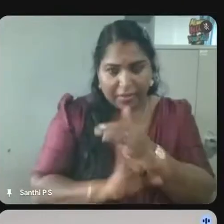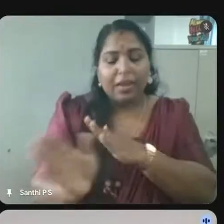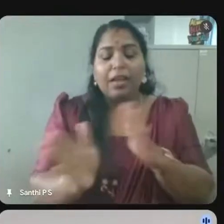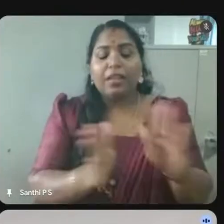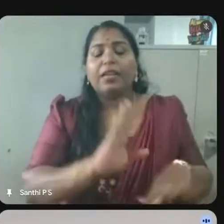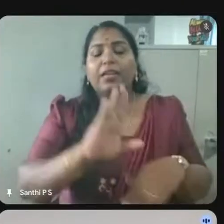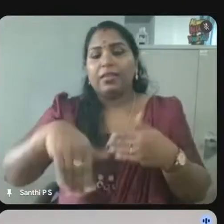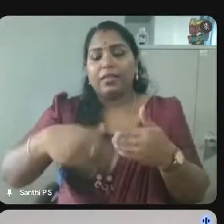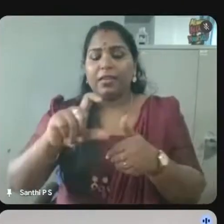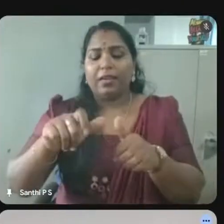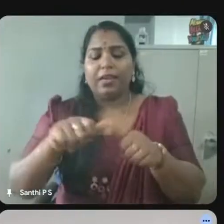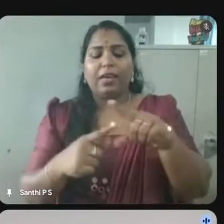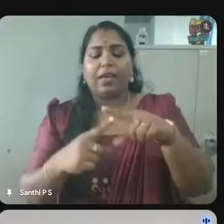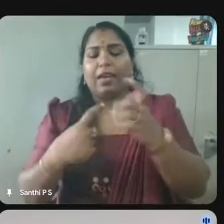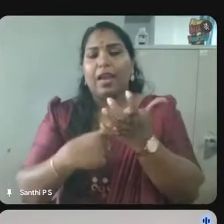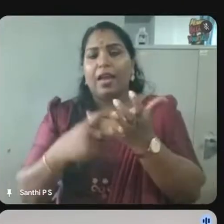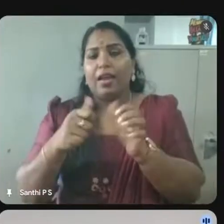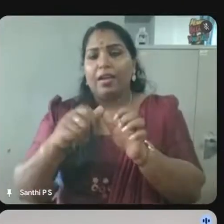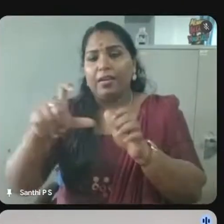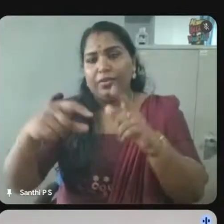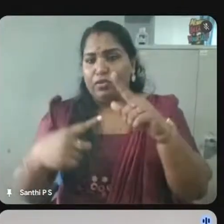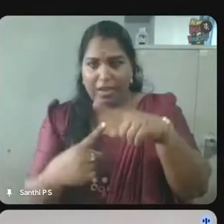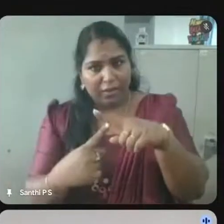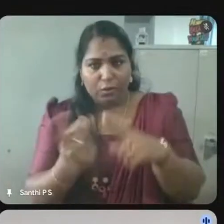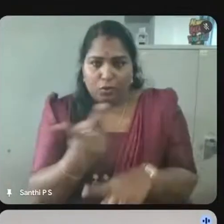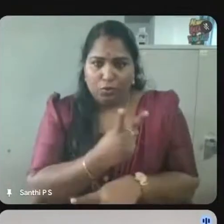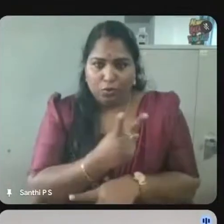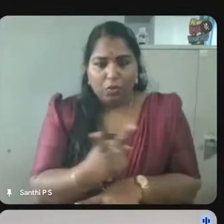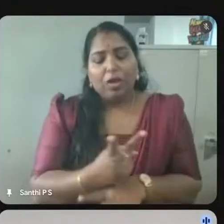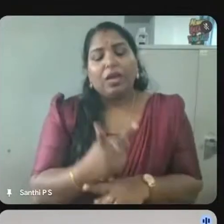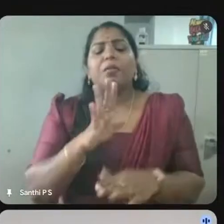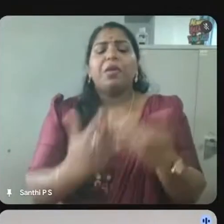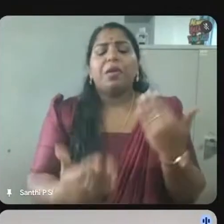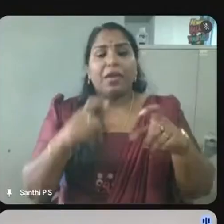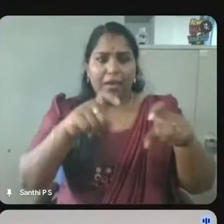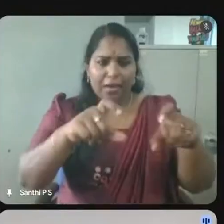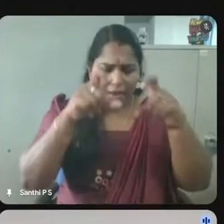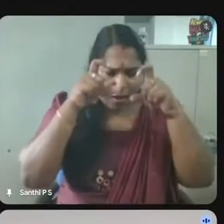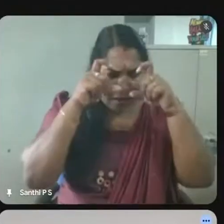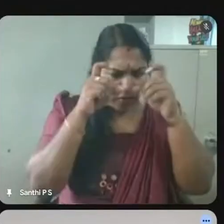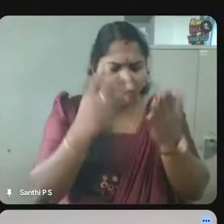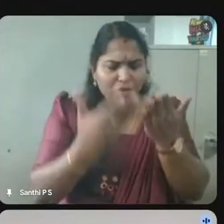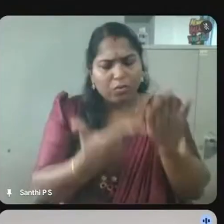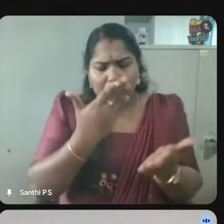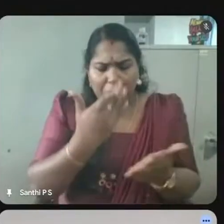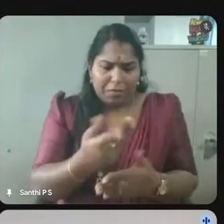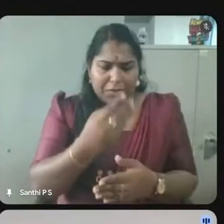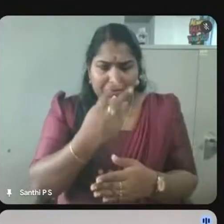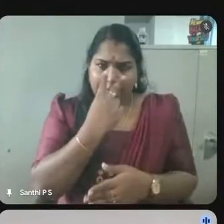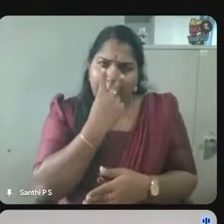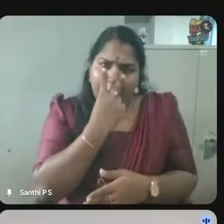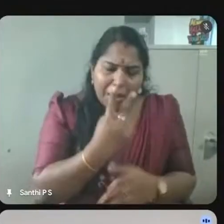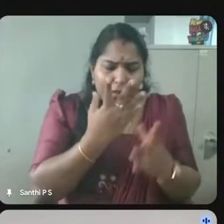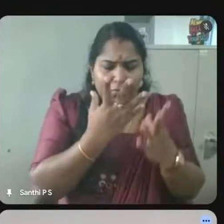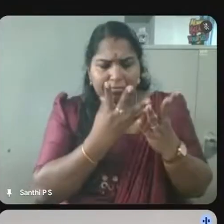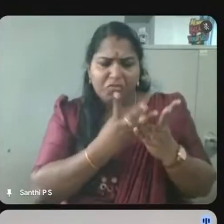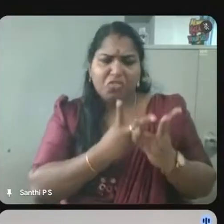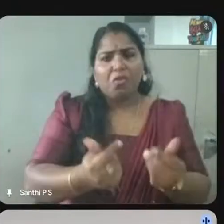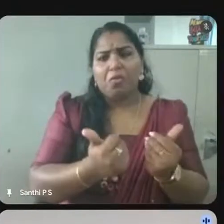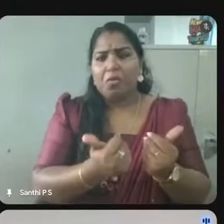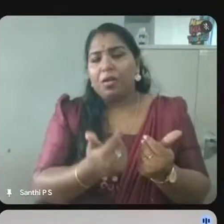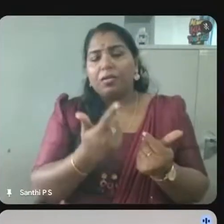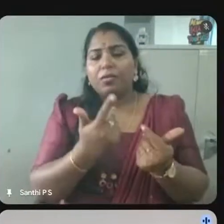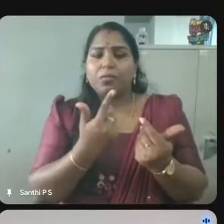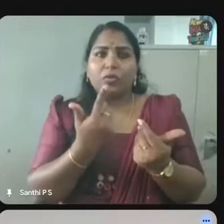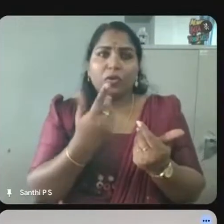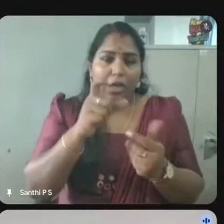എളുപ്പത്തിൽ നമുക്ക് മാറ്റാൻ പറ്റുന്ന ഒരു സംഭവമാണ്. പക്ഷെ അതിന് ഒരു ഡോക്ടറെ കണ്ട് അല്ലെങ്കിൽ ഒരു ഒപ്റ്റോമെട്രിസ്റ്റിന്റെ അടുത്തെങ്കിലും ഒരു കണ്ണട വെച്ച് ആ